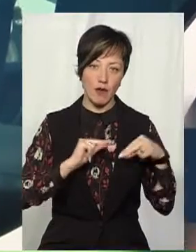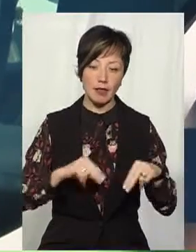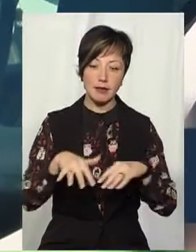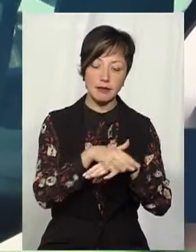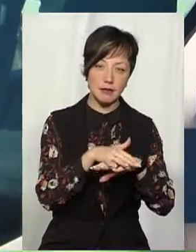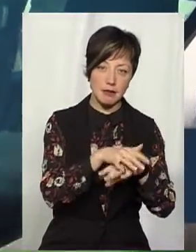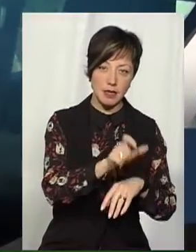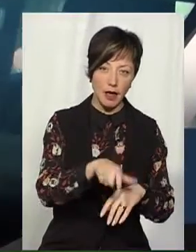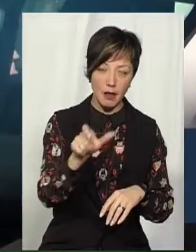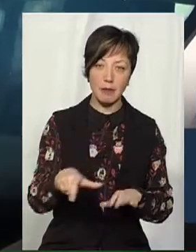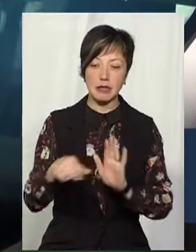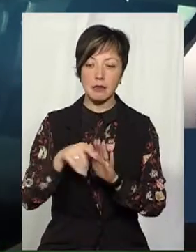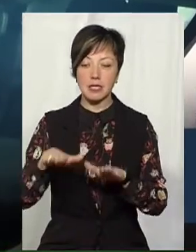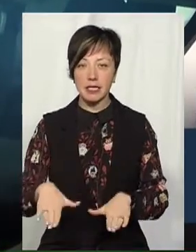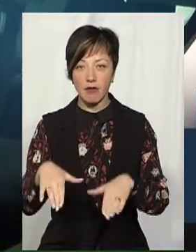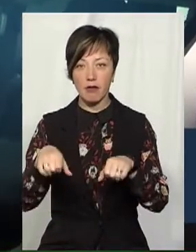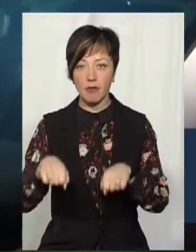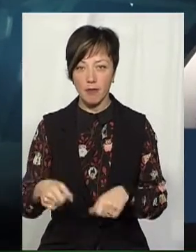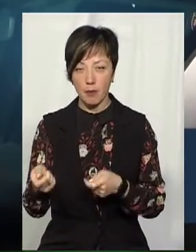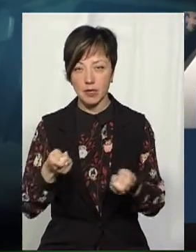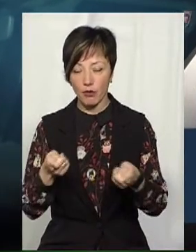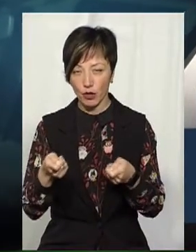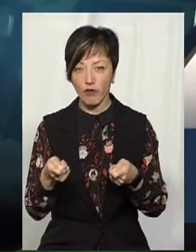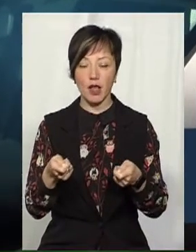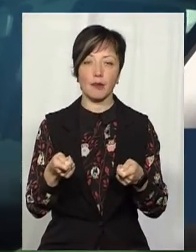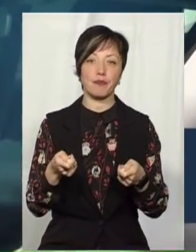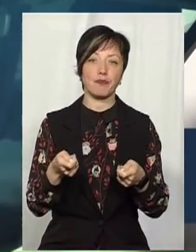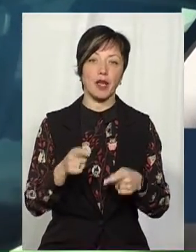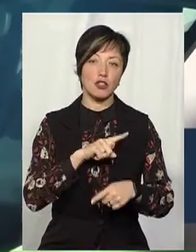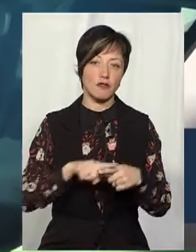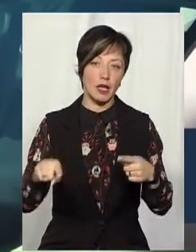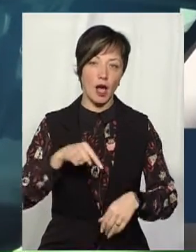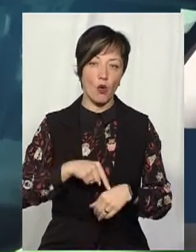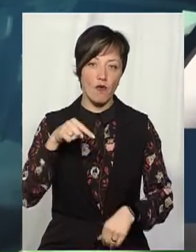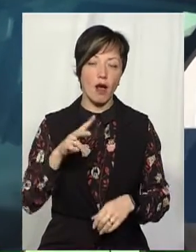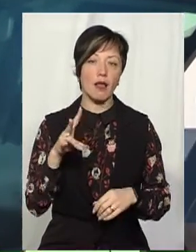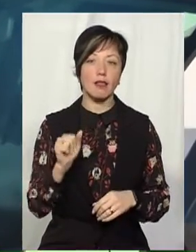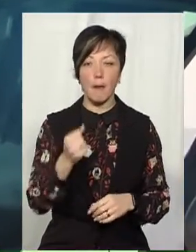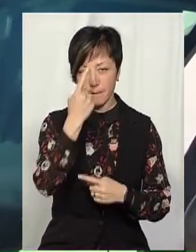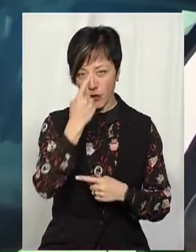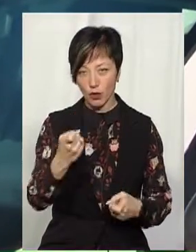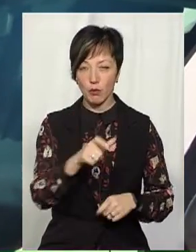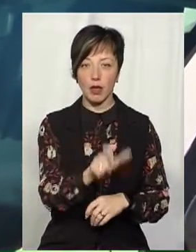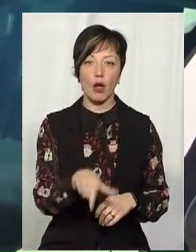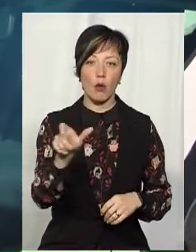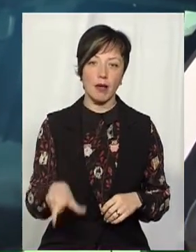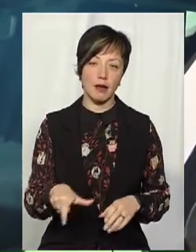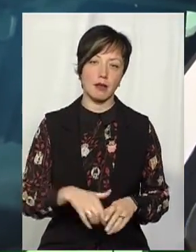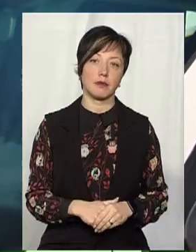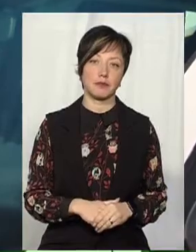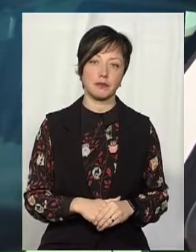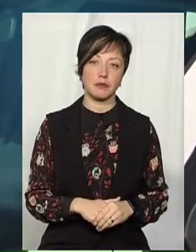населенням, з місцевими органами самоврядування, швидке реагування на повідомлення громадян,